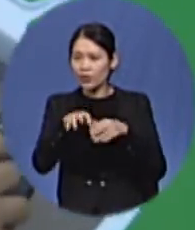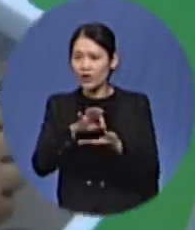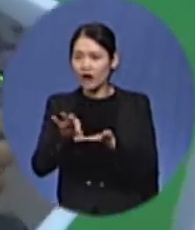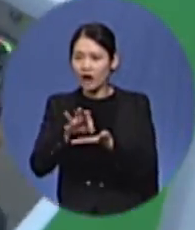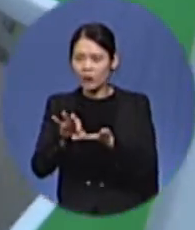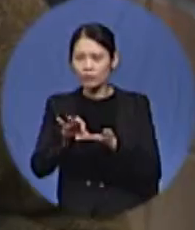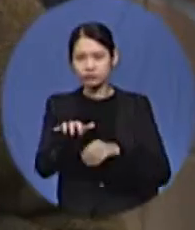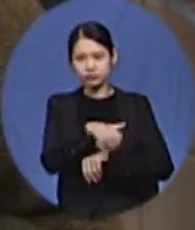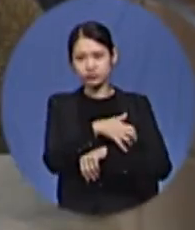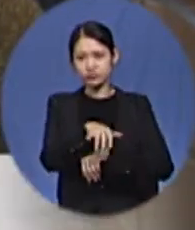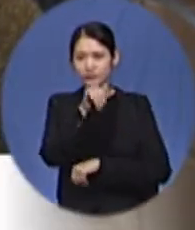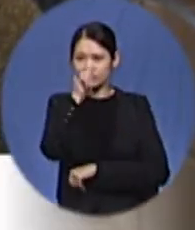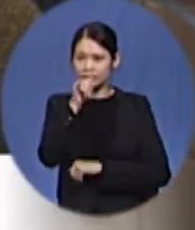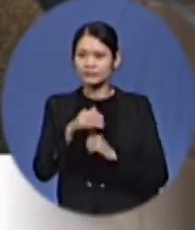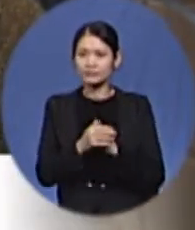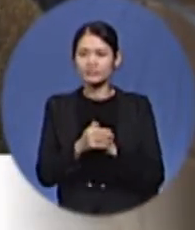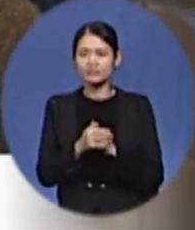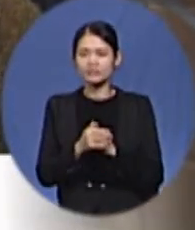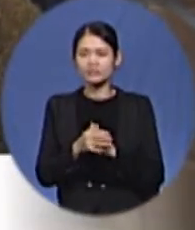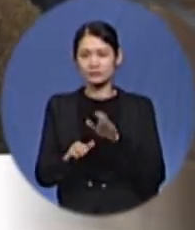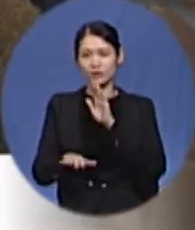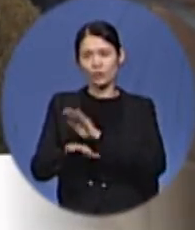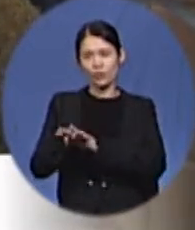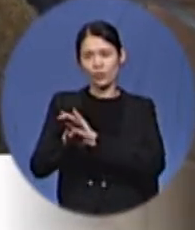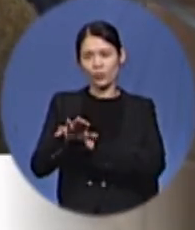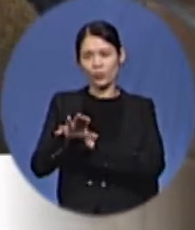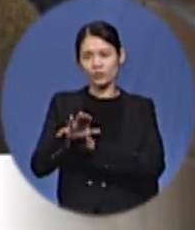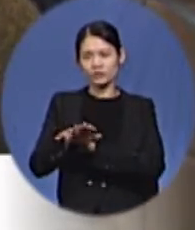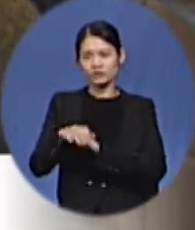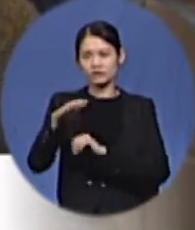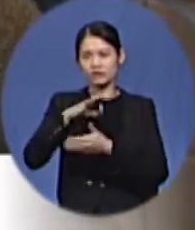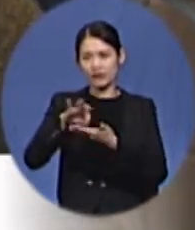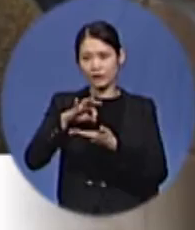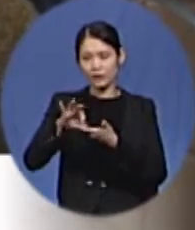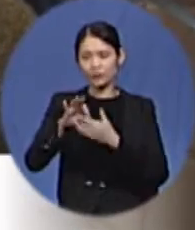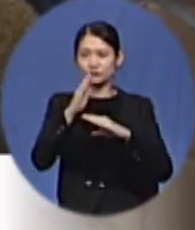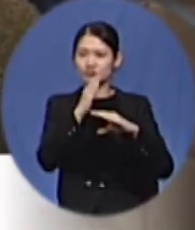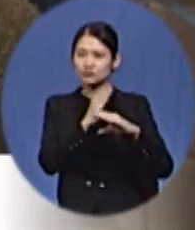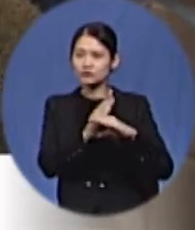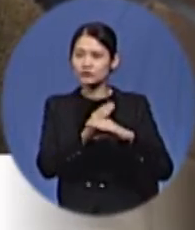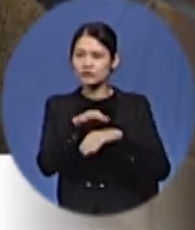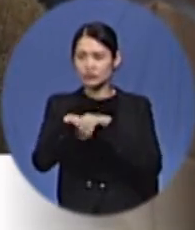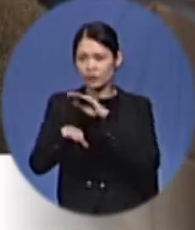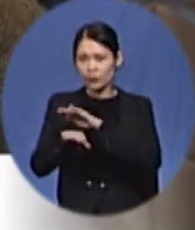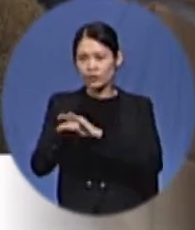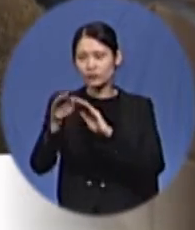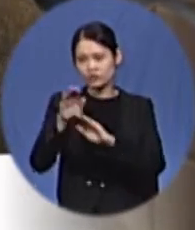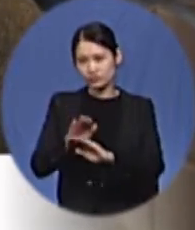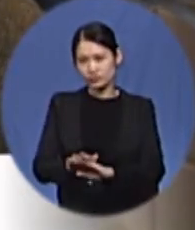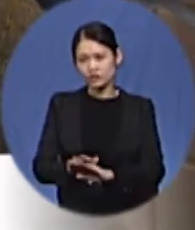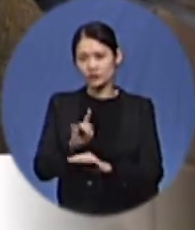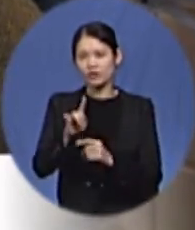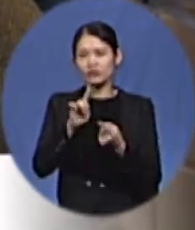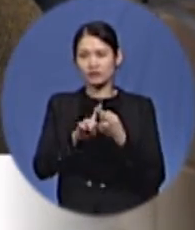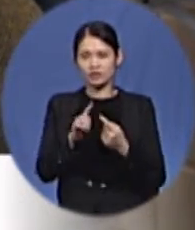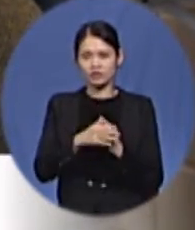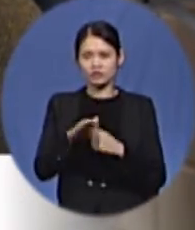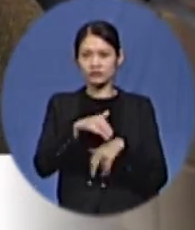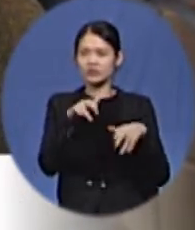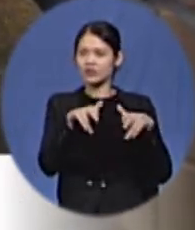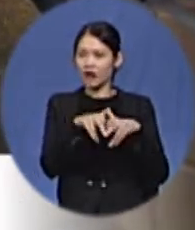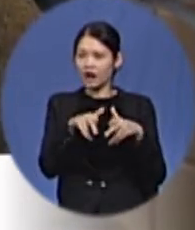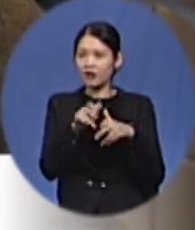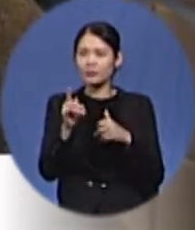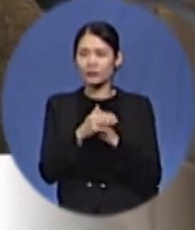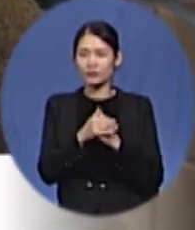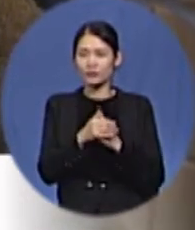발견됐습니다. 그것을 오른손잡이 중심으로 오른쪽에다가 배치해 놓는 거. 사실 우리 장애인 같은